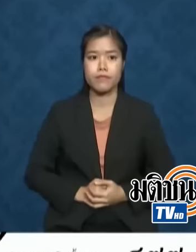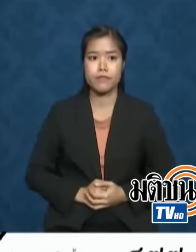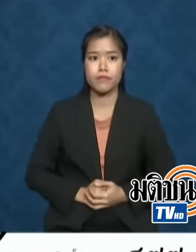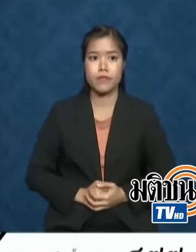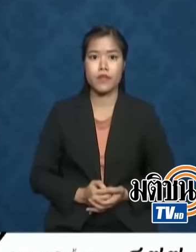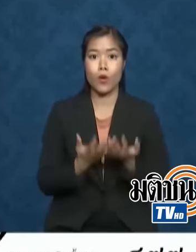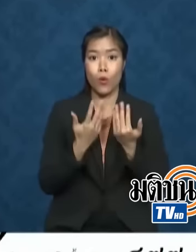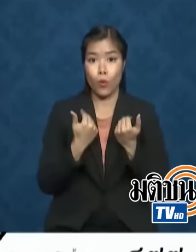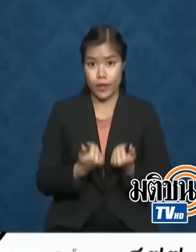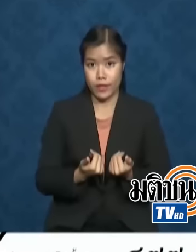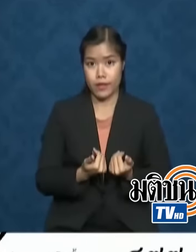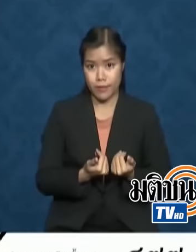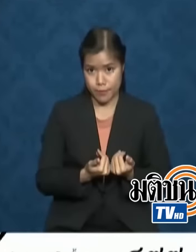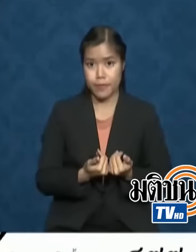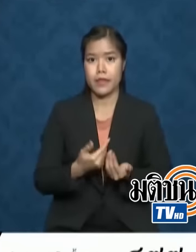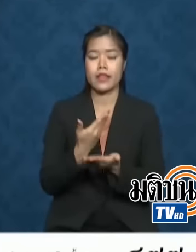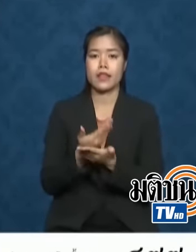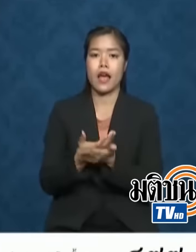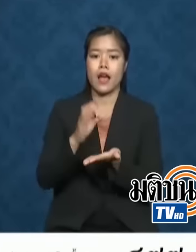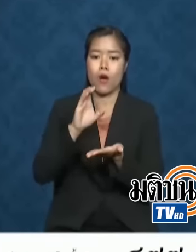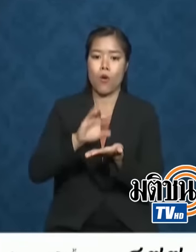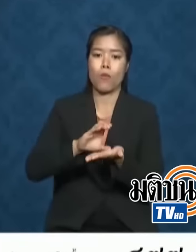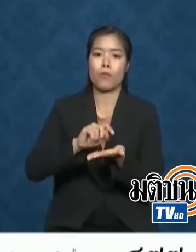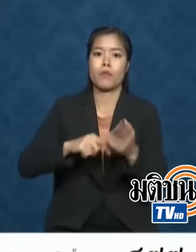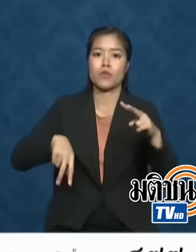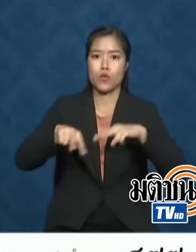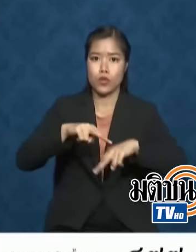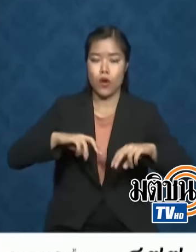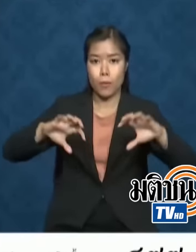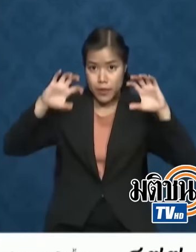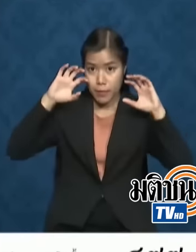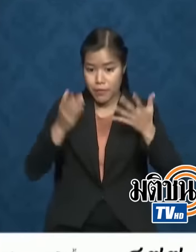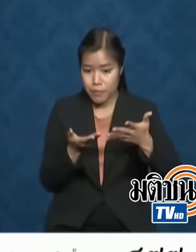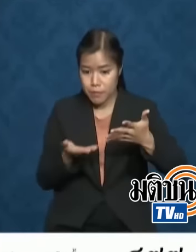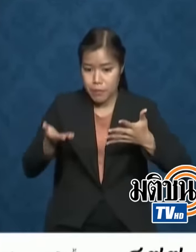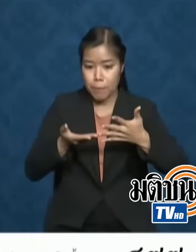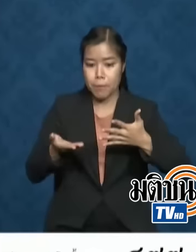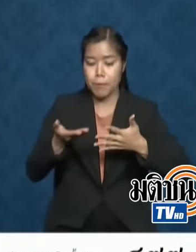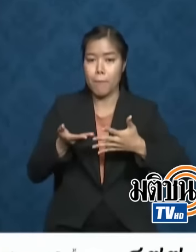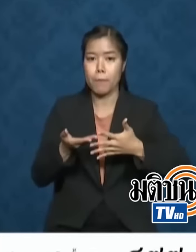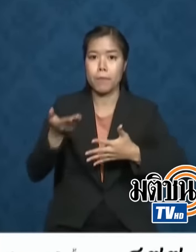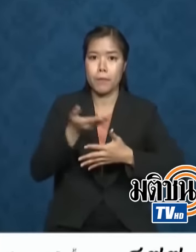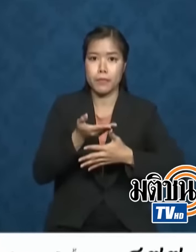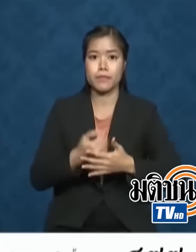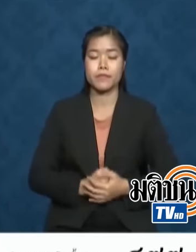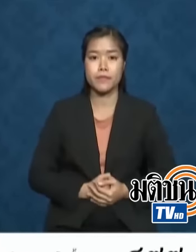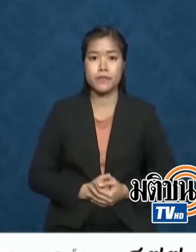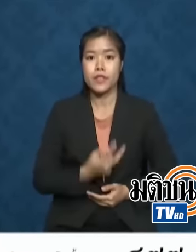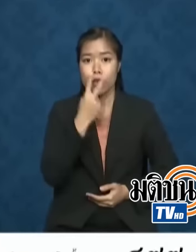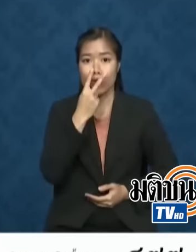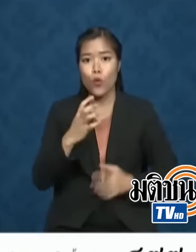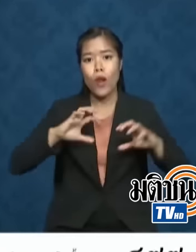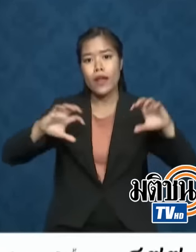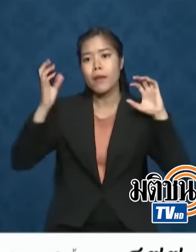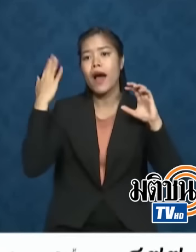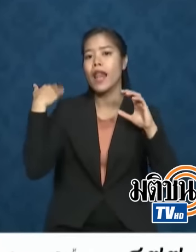ท่านมาตรวจสอบงบประมาณของรัฐบาลชุดนี้ไปทีละชั้นกันมาดูสิครับว่าสิ่งที่รัฐบาลได้พูด